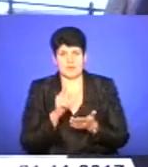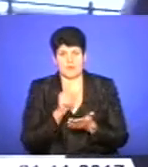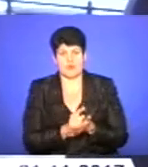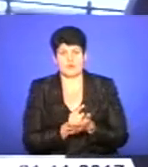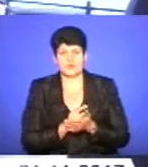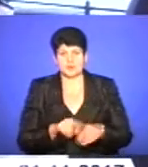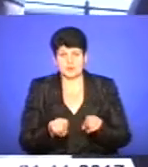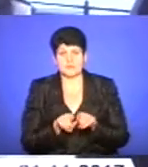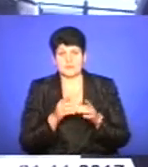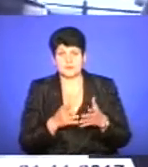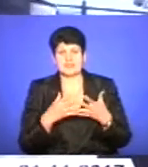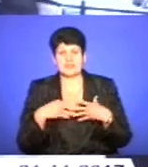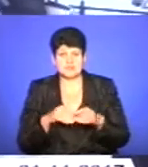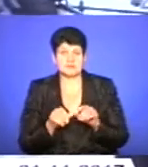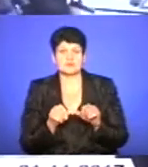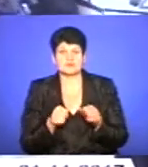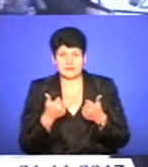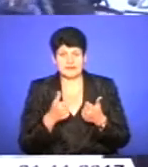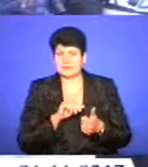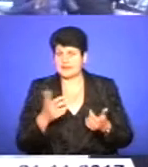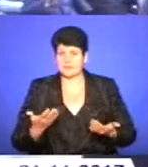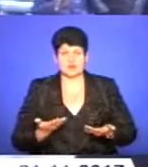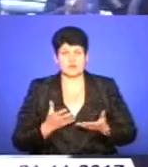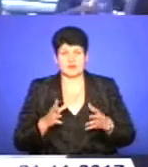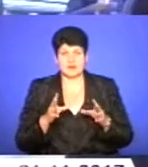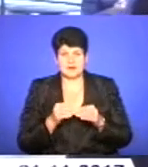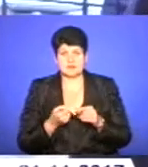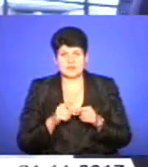якщо сім'я є в розлученні, не проживають разом,